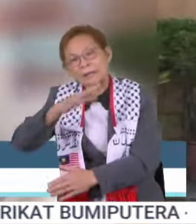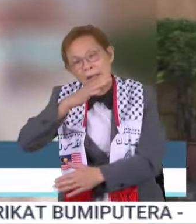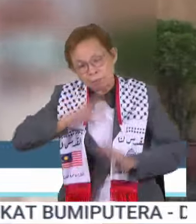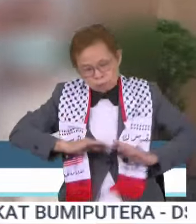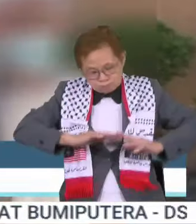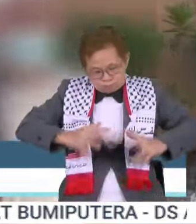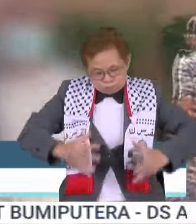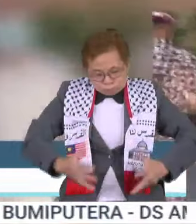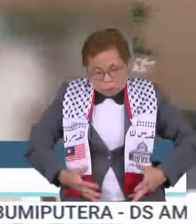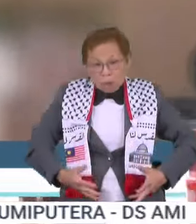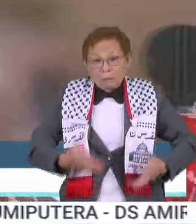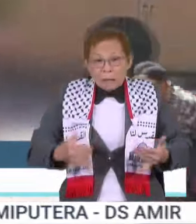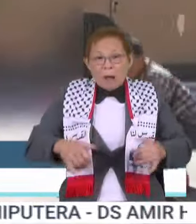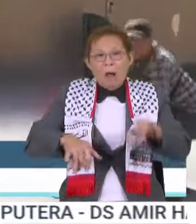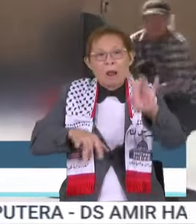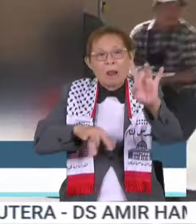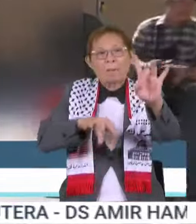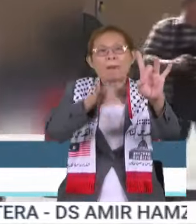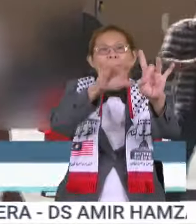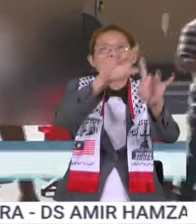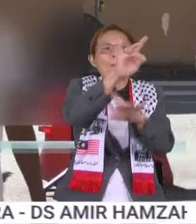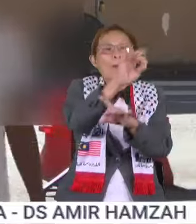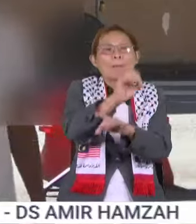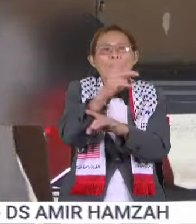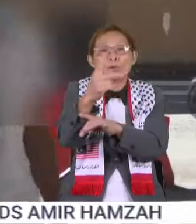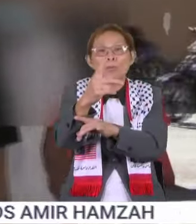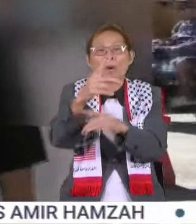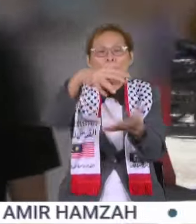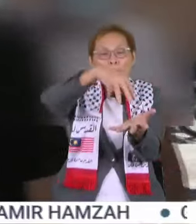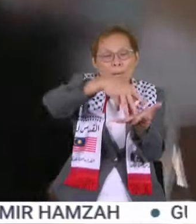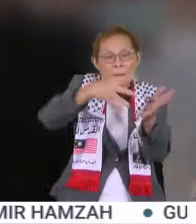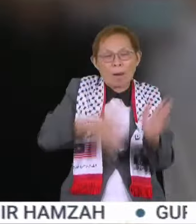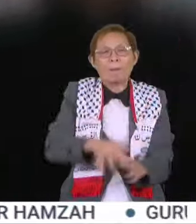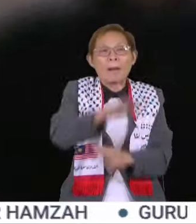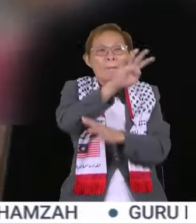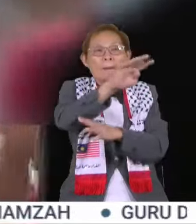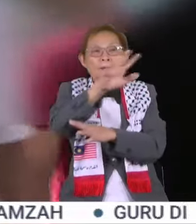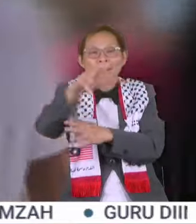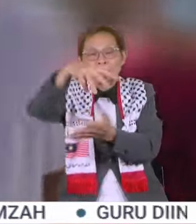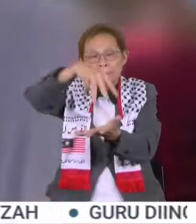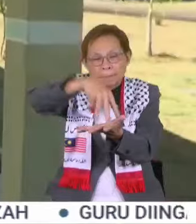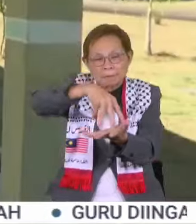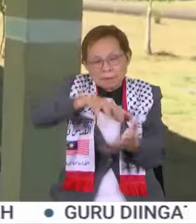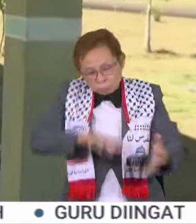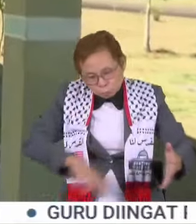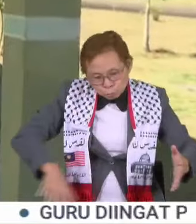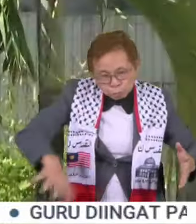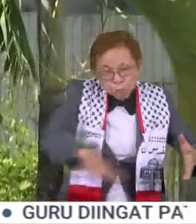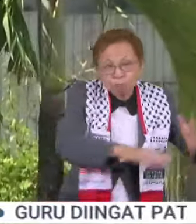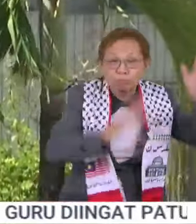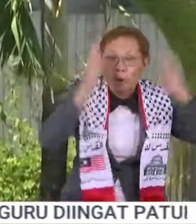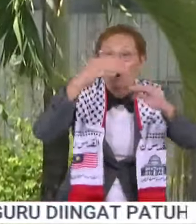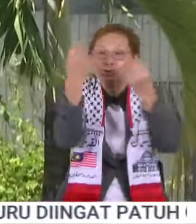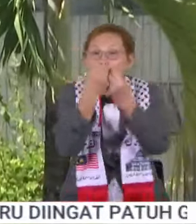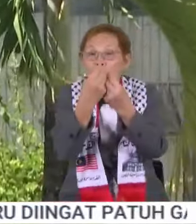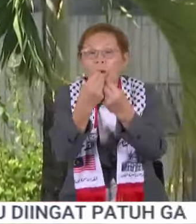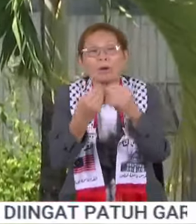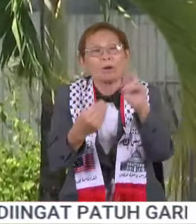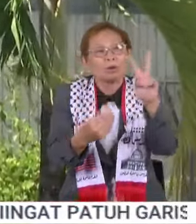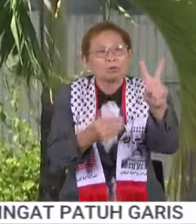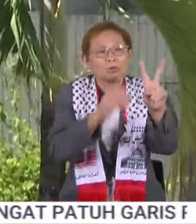mengandung. Ketika ini, kira-kira 80,000 banduan ditempatkan di 43 penjara seluruh negara dengan kadar